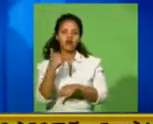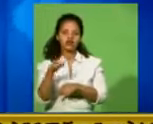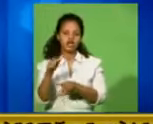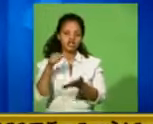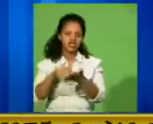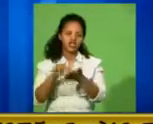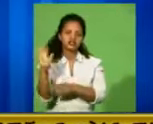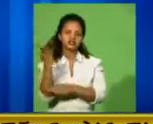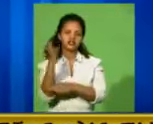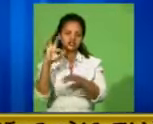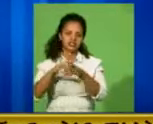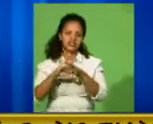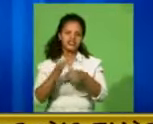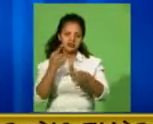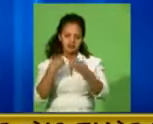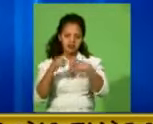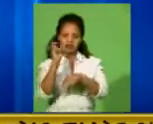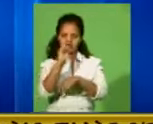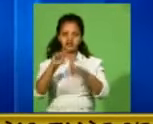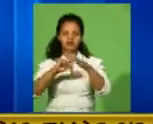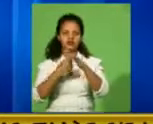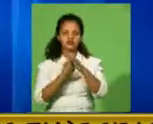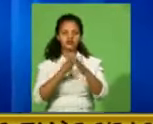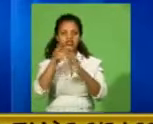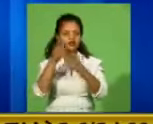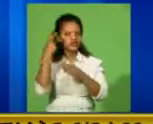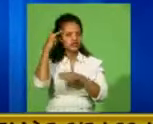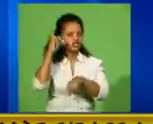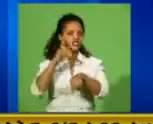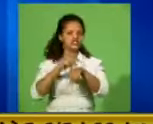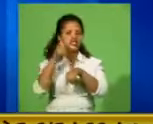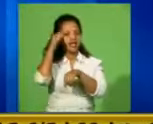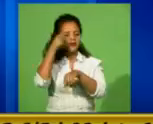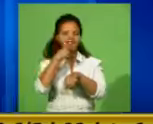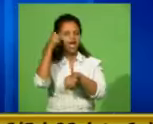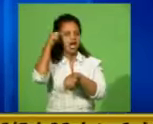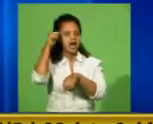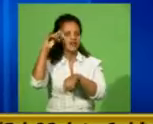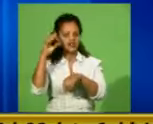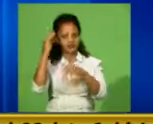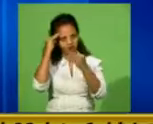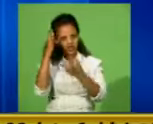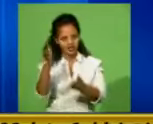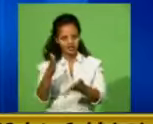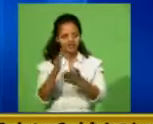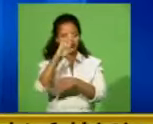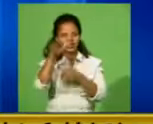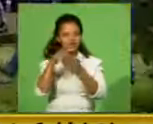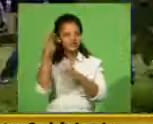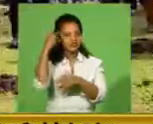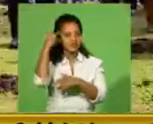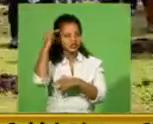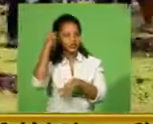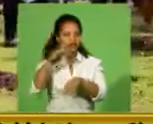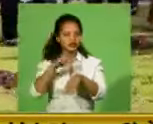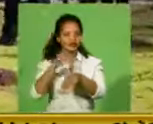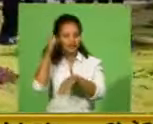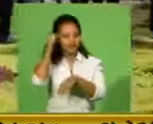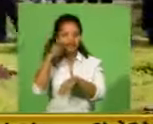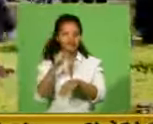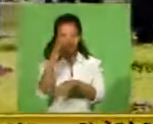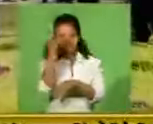ችግኝ ተከላ የፊታችን አርብ እንደሚጀመር ጠቅላይ ሚኒስትር ዶክተር አብይ አህመድ አስታውቋል። ጠቅላይ ሚኒስትር ዶክተር አብይ አህመድ በፌስቡክ ገጻቸው ባስተላለፉት